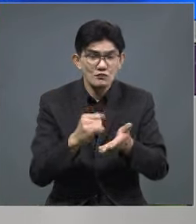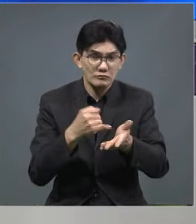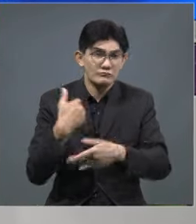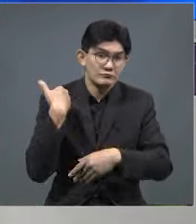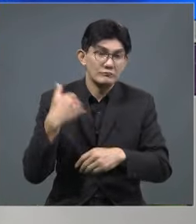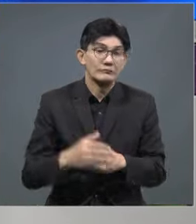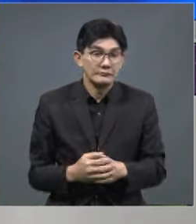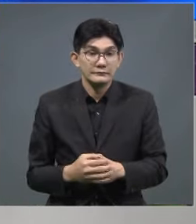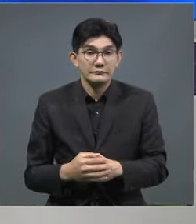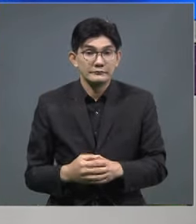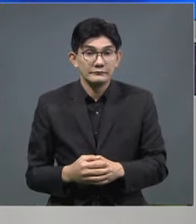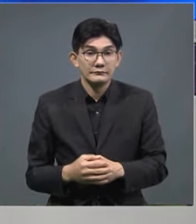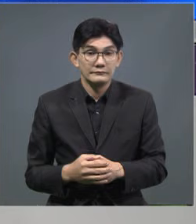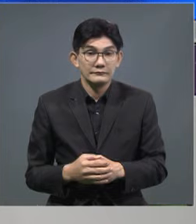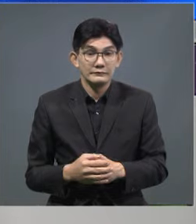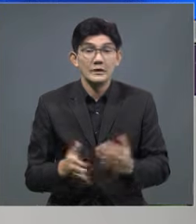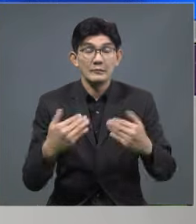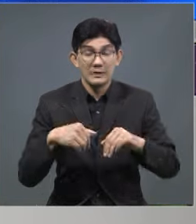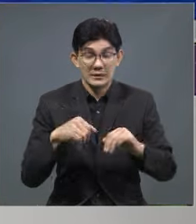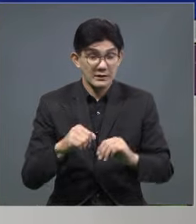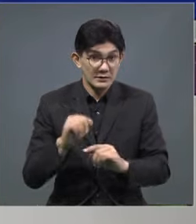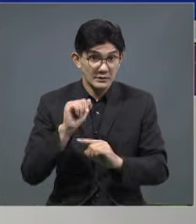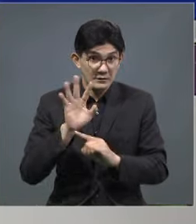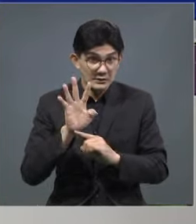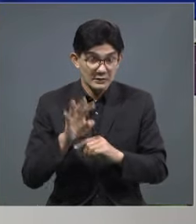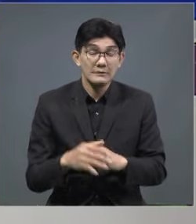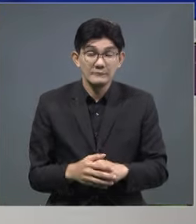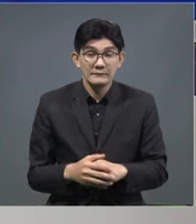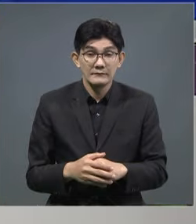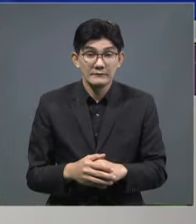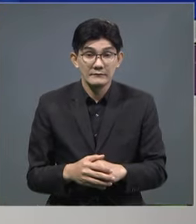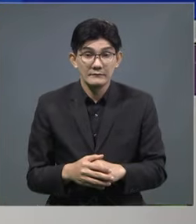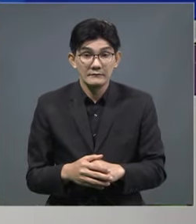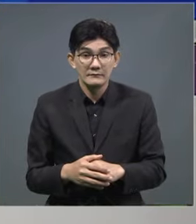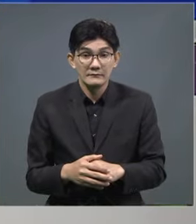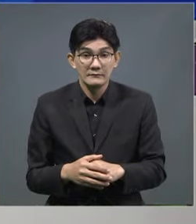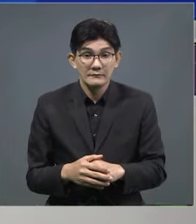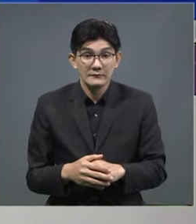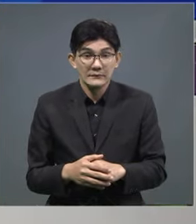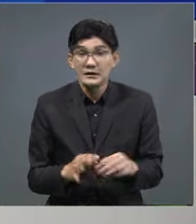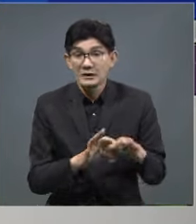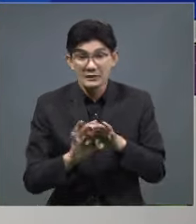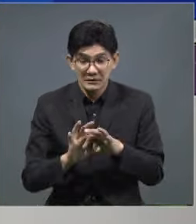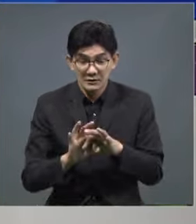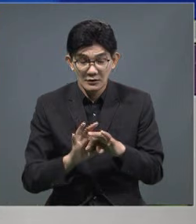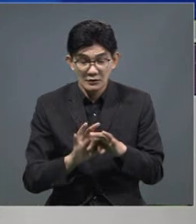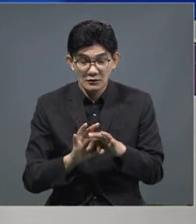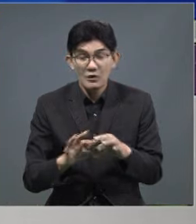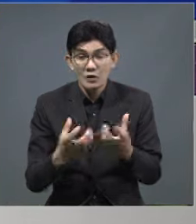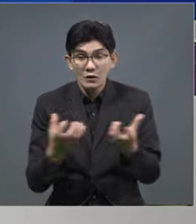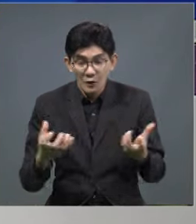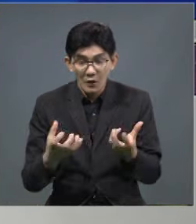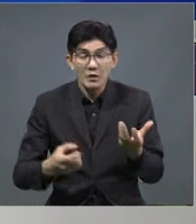ครับเดี๋ยวไปดูประเด็นที่4ต่อเนื่องกันนะครับประเด็นที่4เกี่ยวข้องกับเรื่องของหลักประกัน